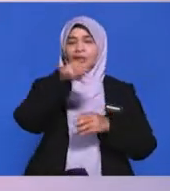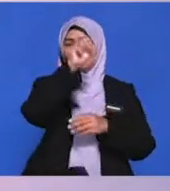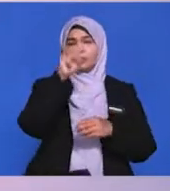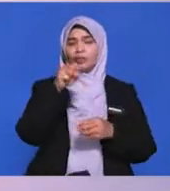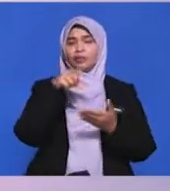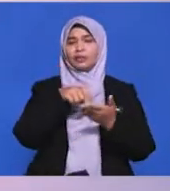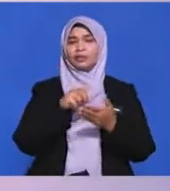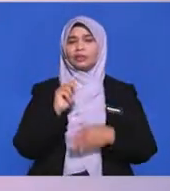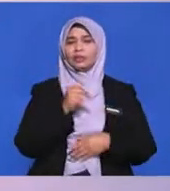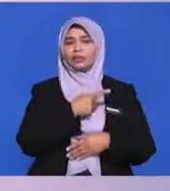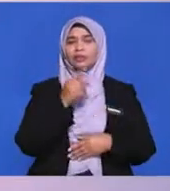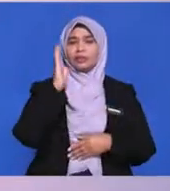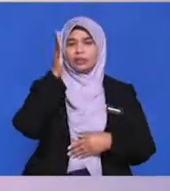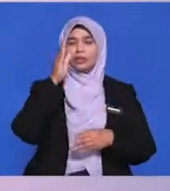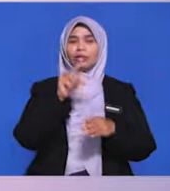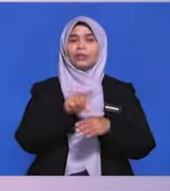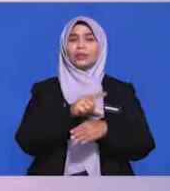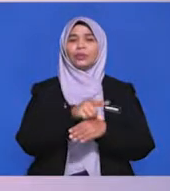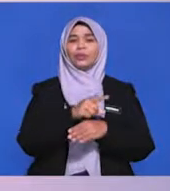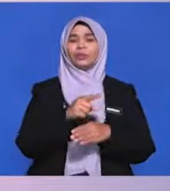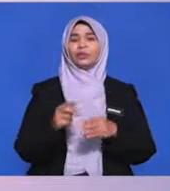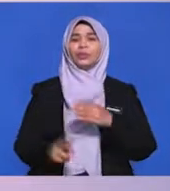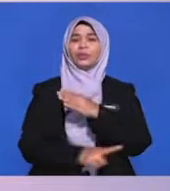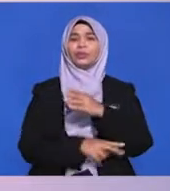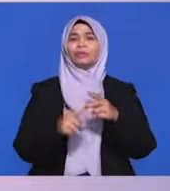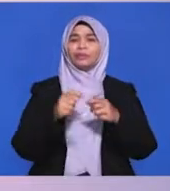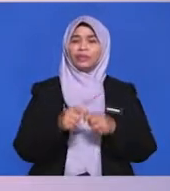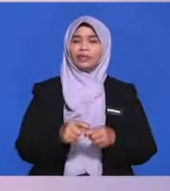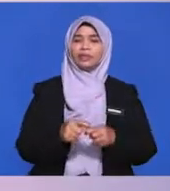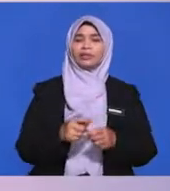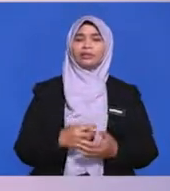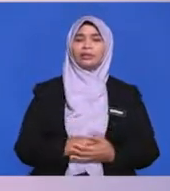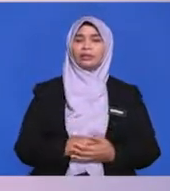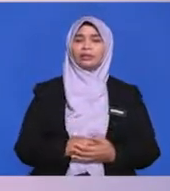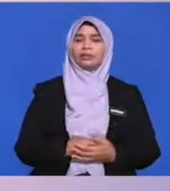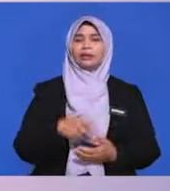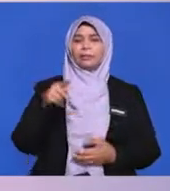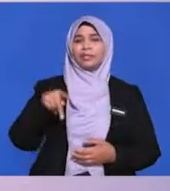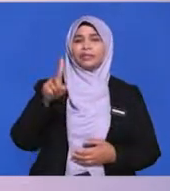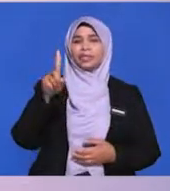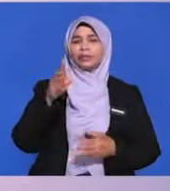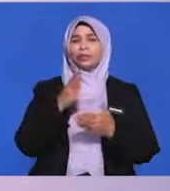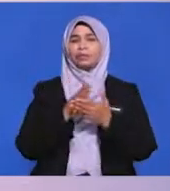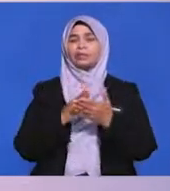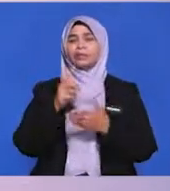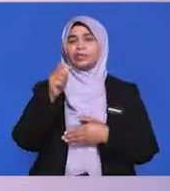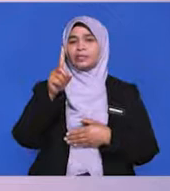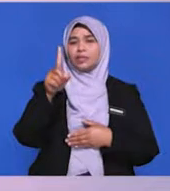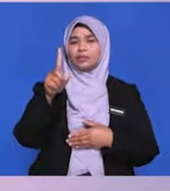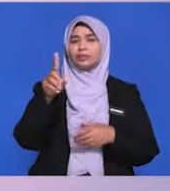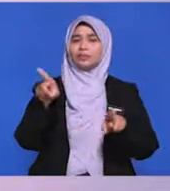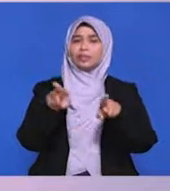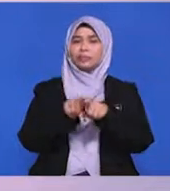kita akan menggunakan formil hukum tekanan yaitu bisa jatuh persis atuh